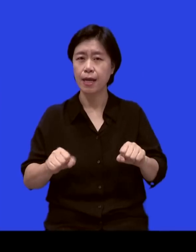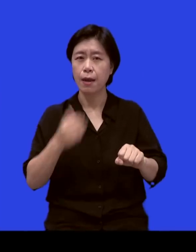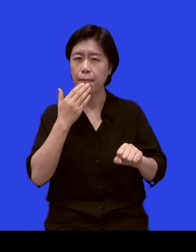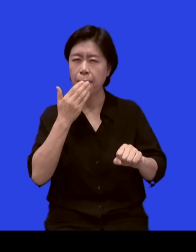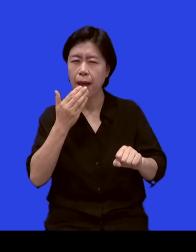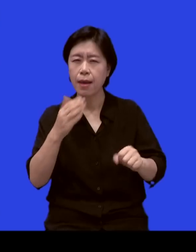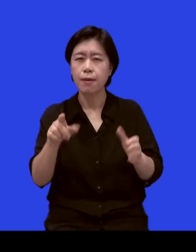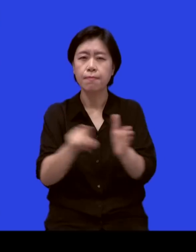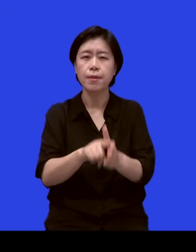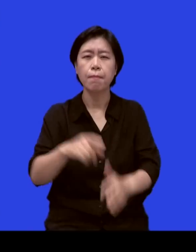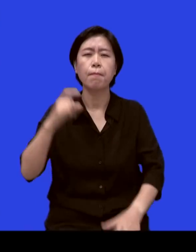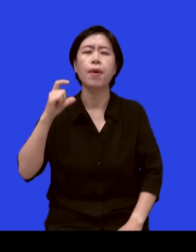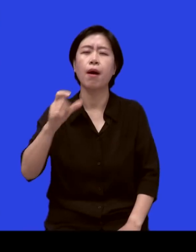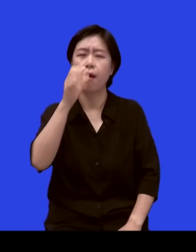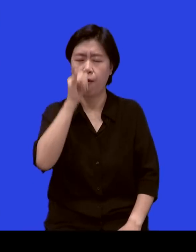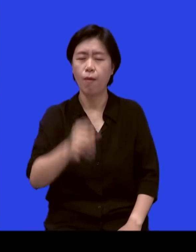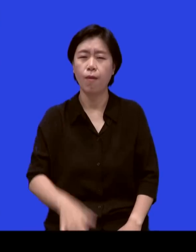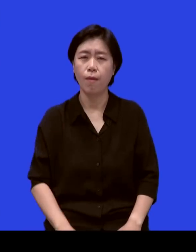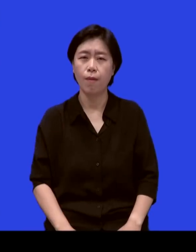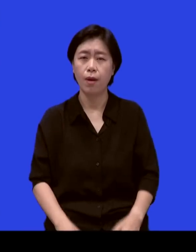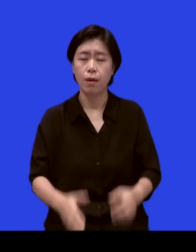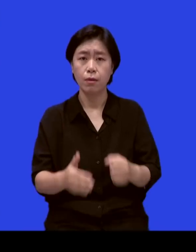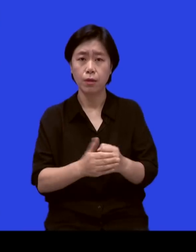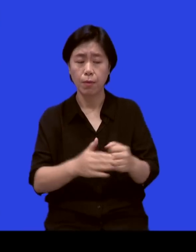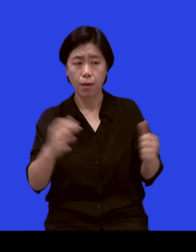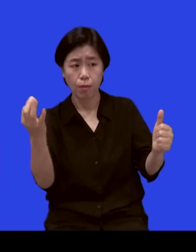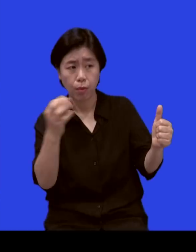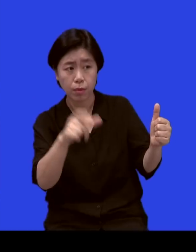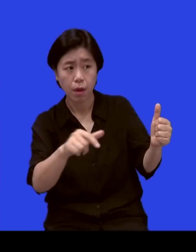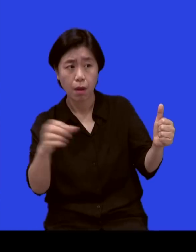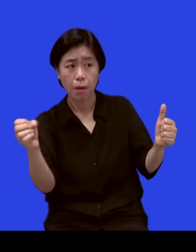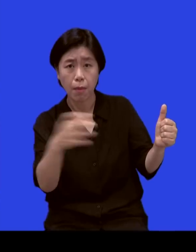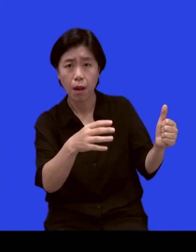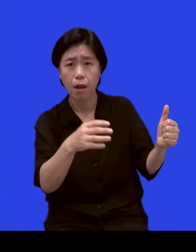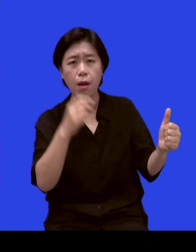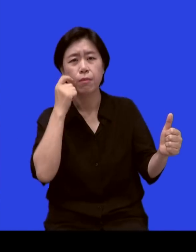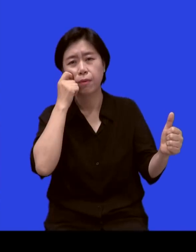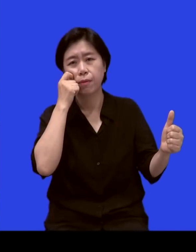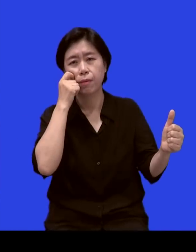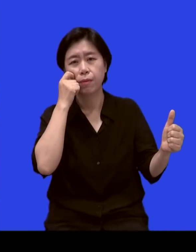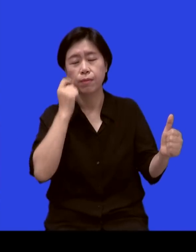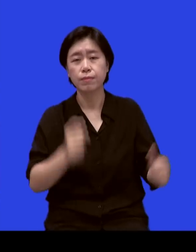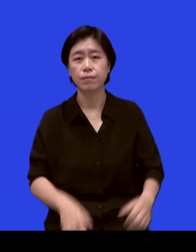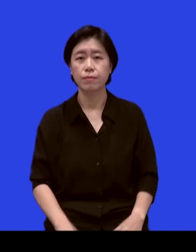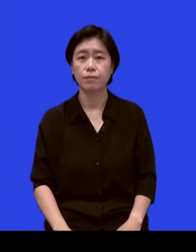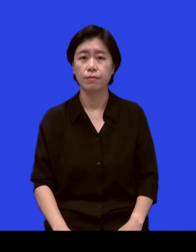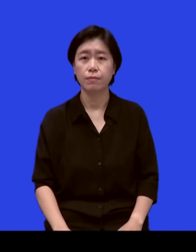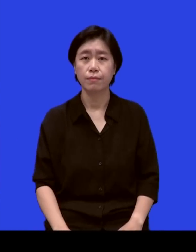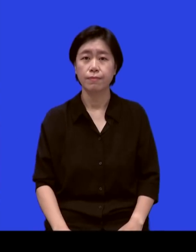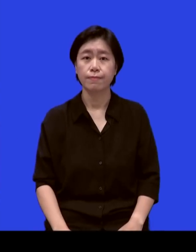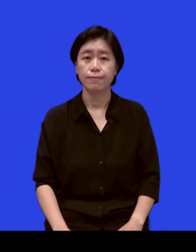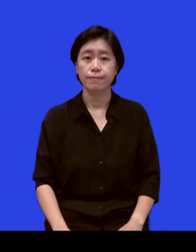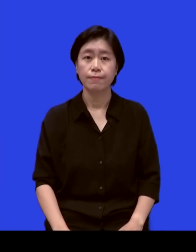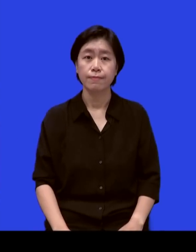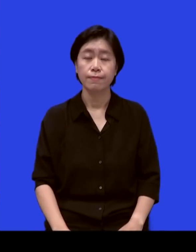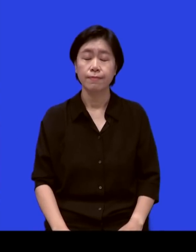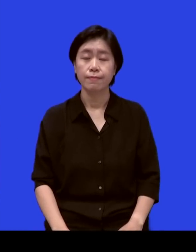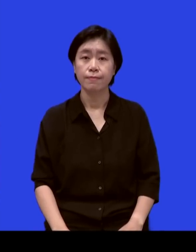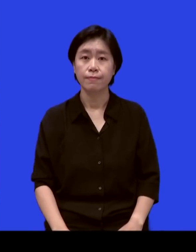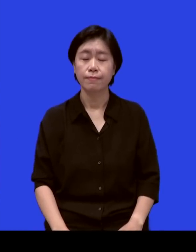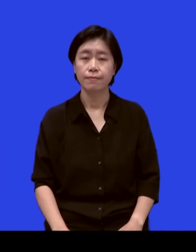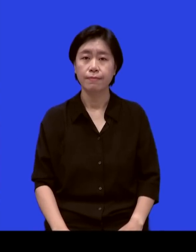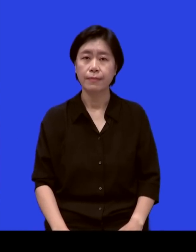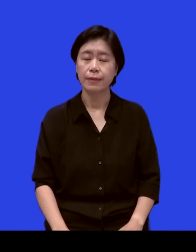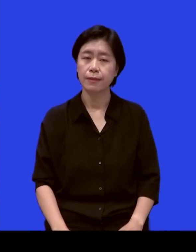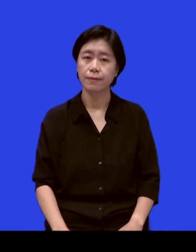너무 나음 받고자 하는 의지가 있으니까 이걸 못 하겠다는 거예요. 아니 그래도 아무리 그래도 얘기를 해줬어야 되는 거 아닌가